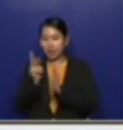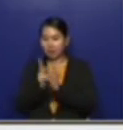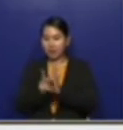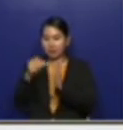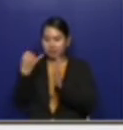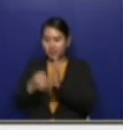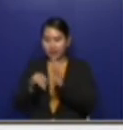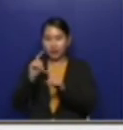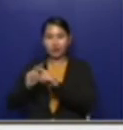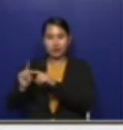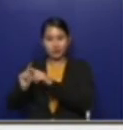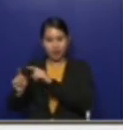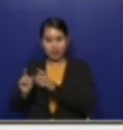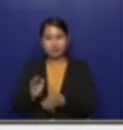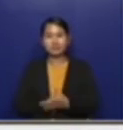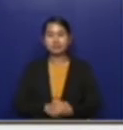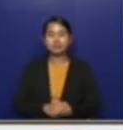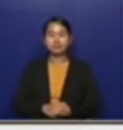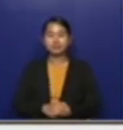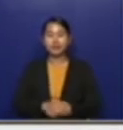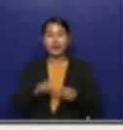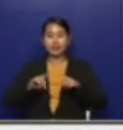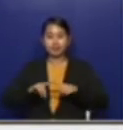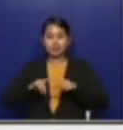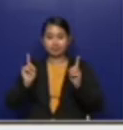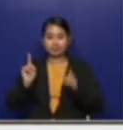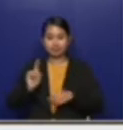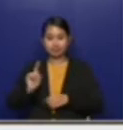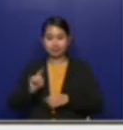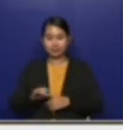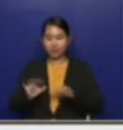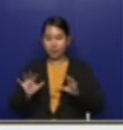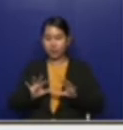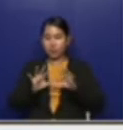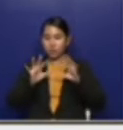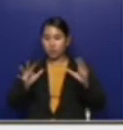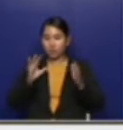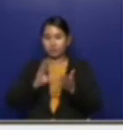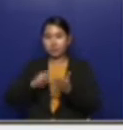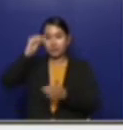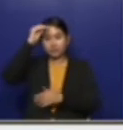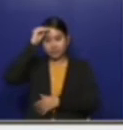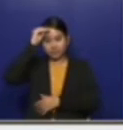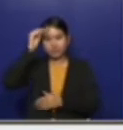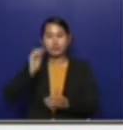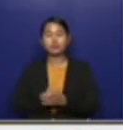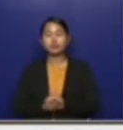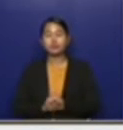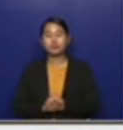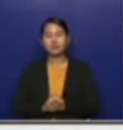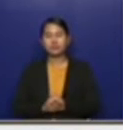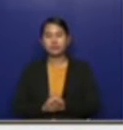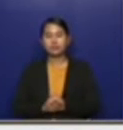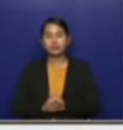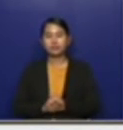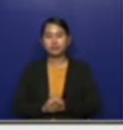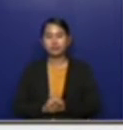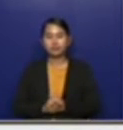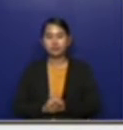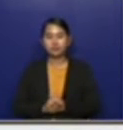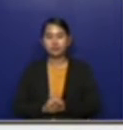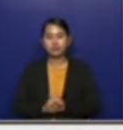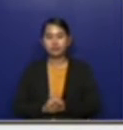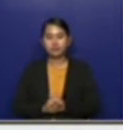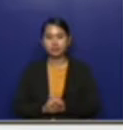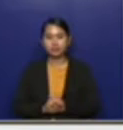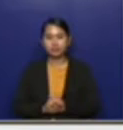ได้อย่างไรก็ตามการเคลื่อนไหวของนิสิตนักศึกษาในครั้งนี้เป็นร